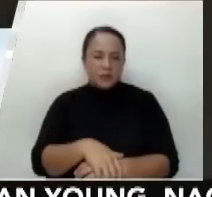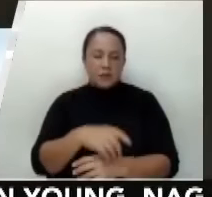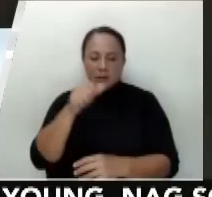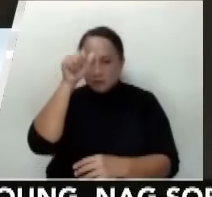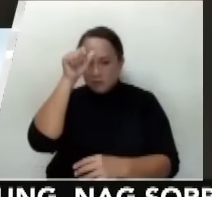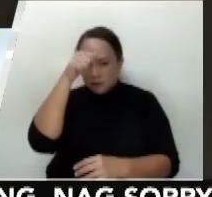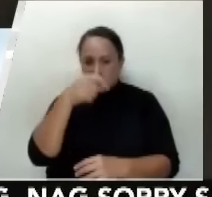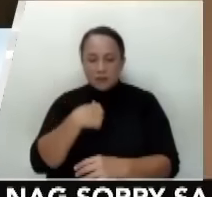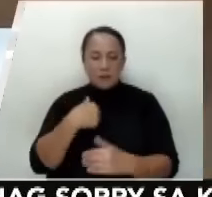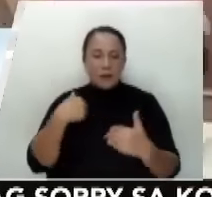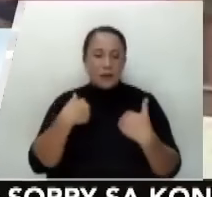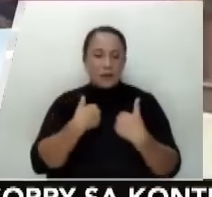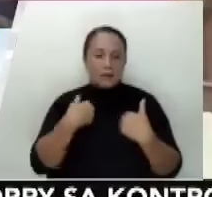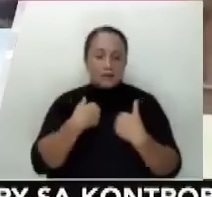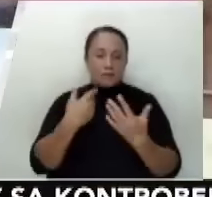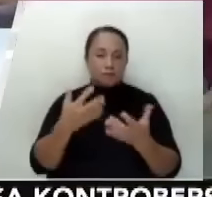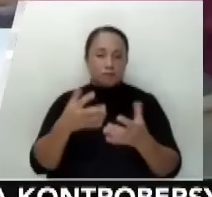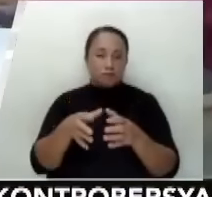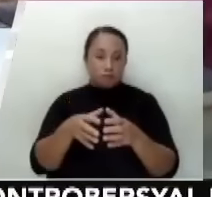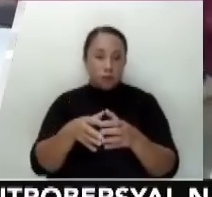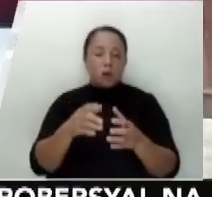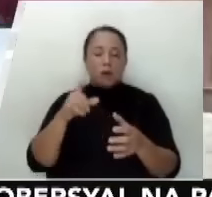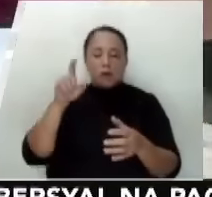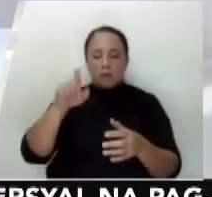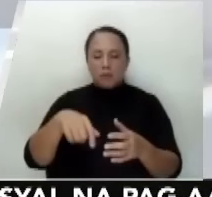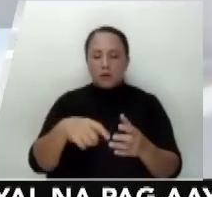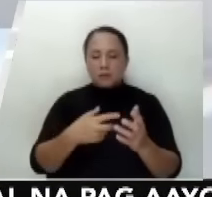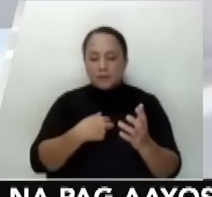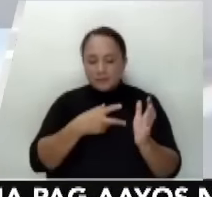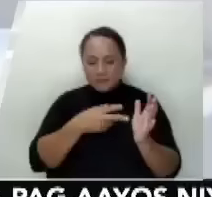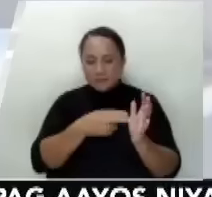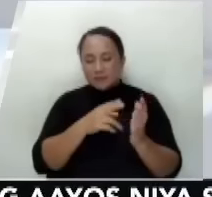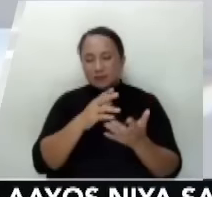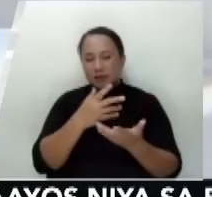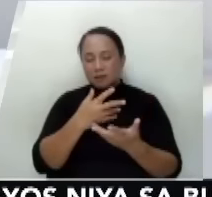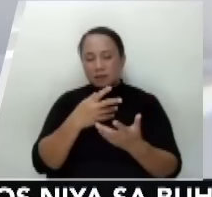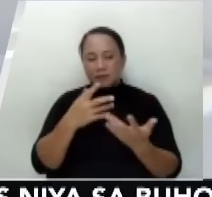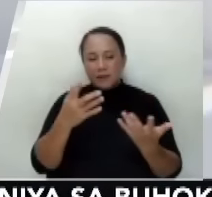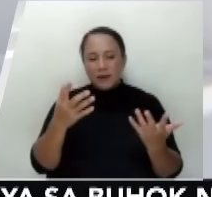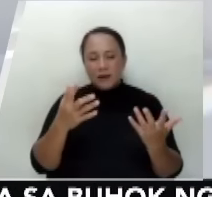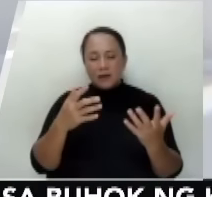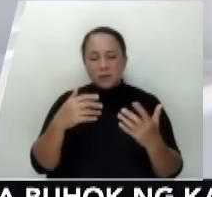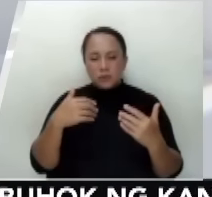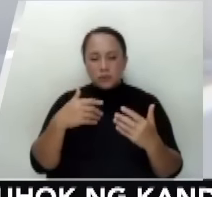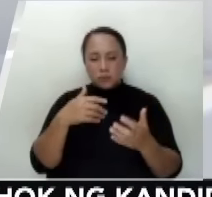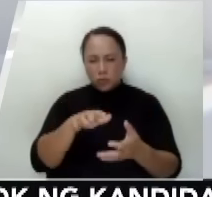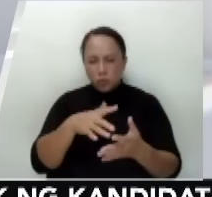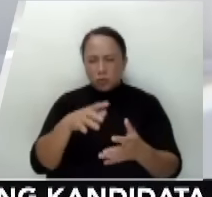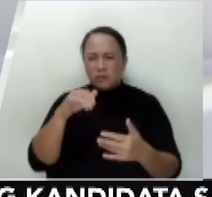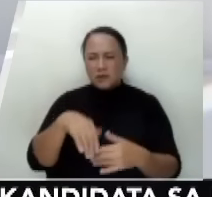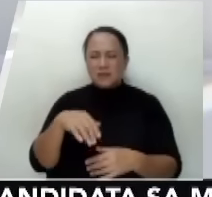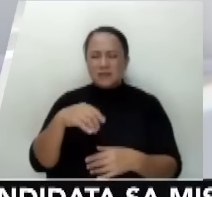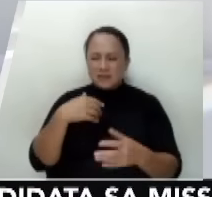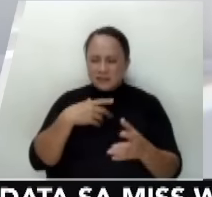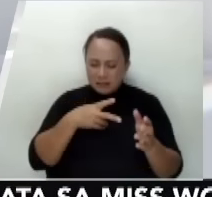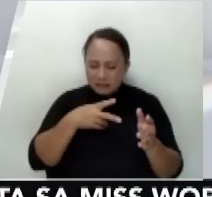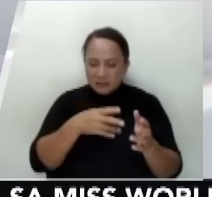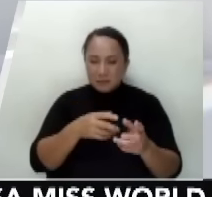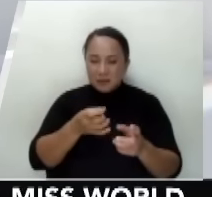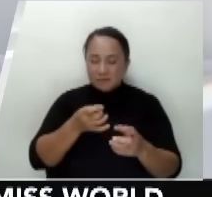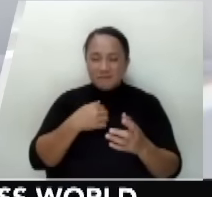animal welfare group kaugnay ng pagkakapon ng mga aso. Napaka-importante na ipakapon natin ang ating mga alagang hayop.